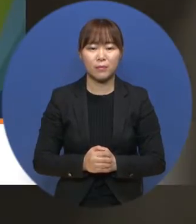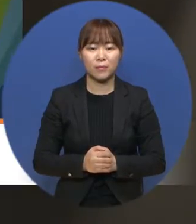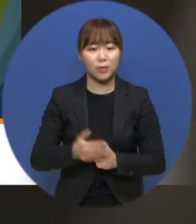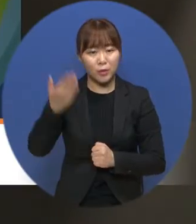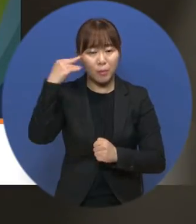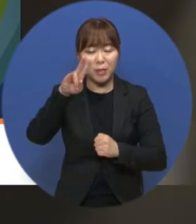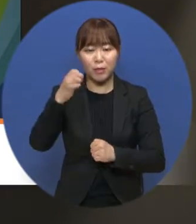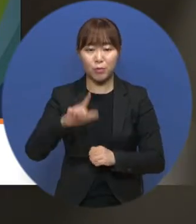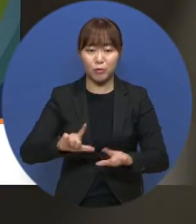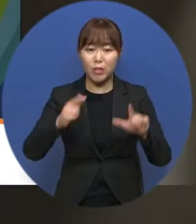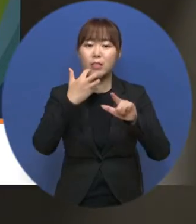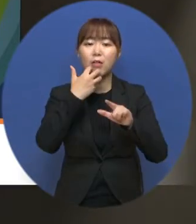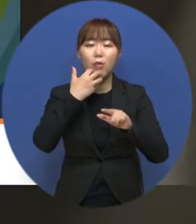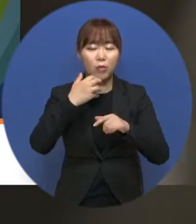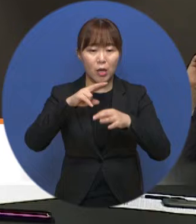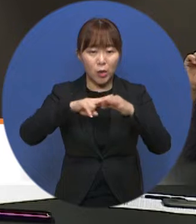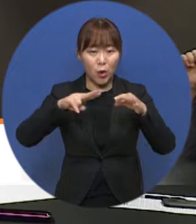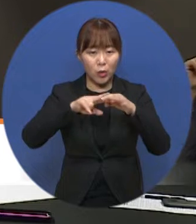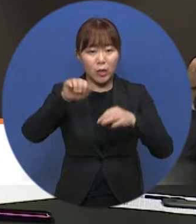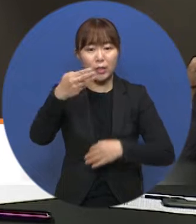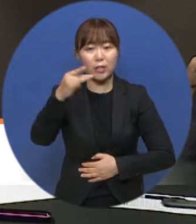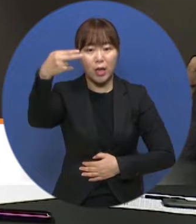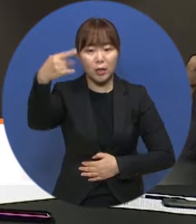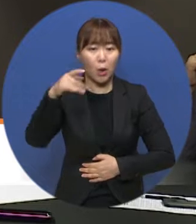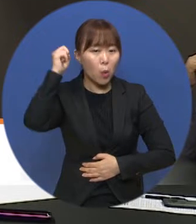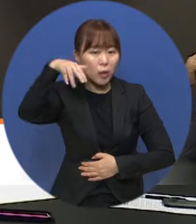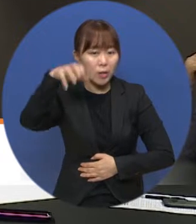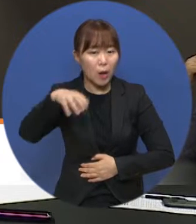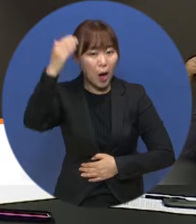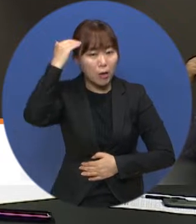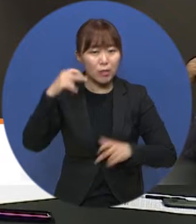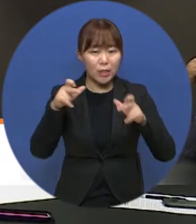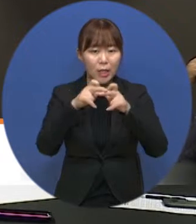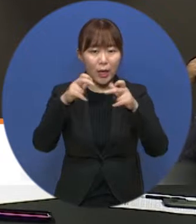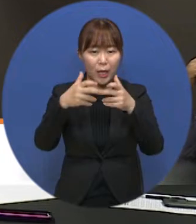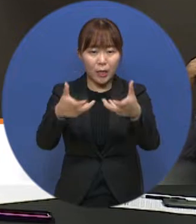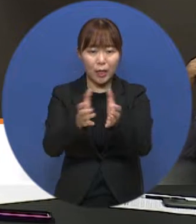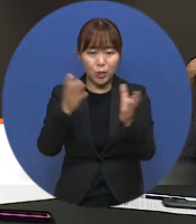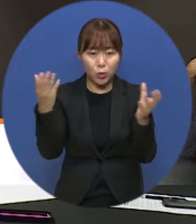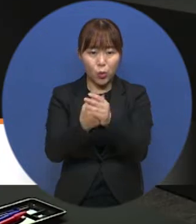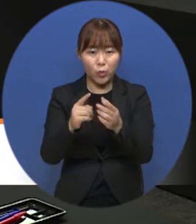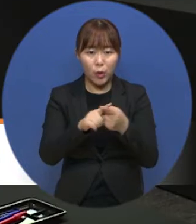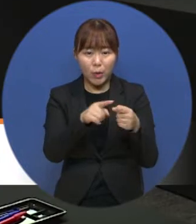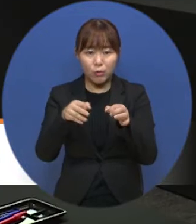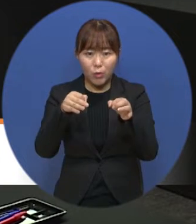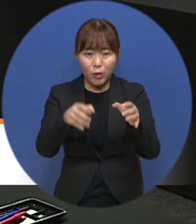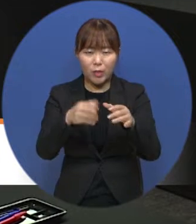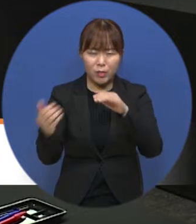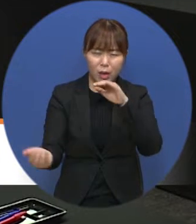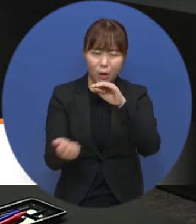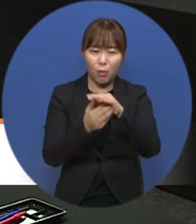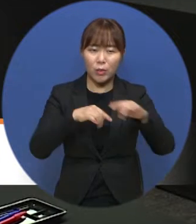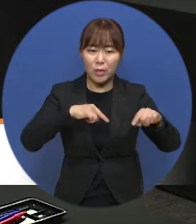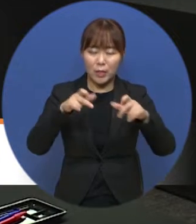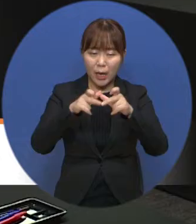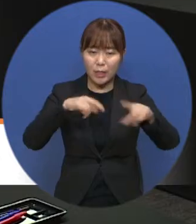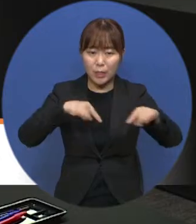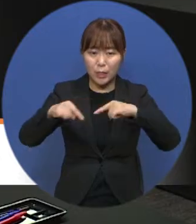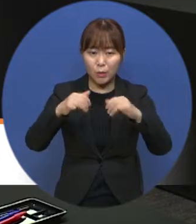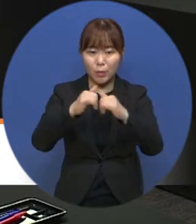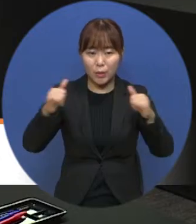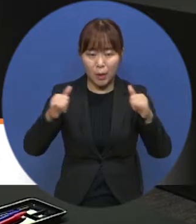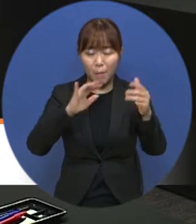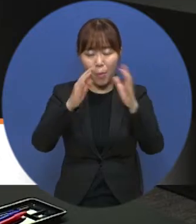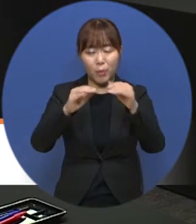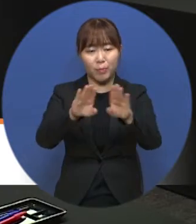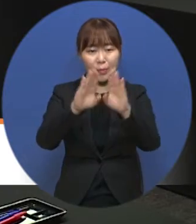지난 26일 서울 여의도 근래 도 호텔에서 한국장애인단체총연맹 이 주최하는 장애인 최고 지도자 포럼 이 개최됐습니다